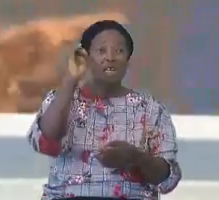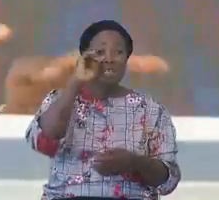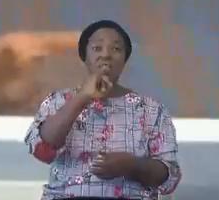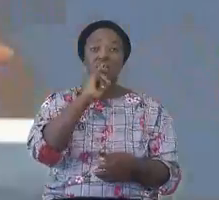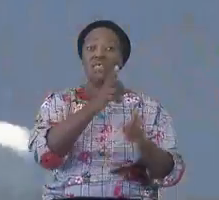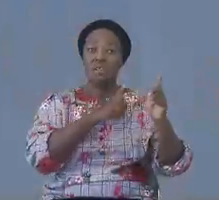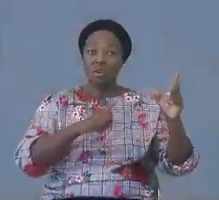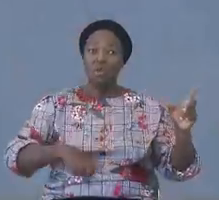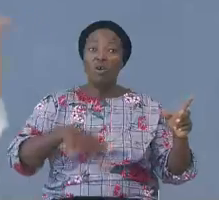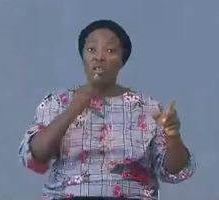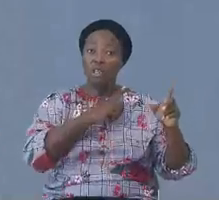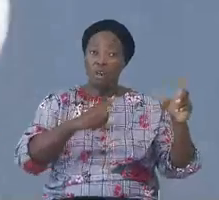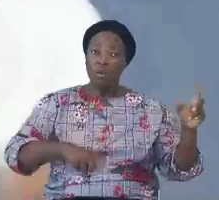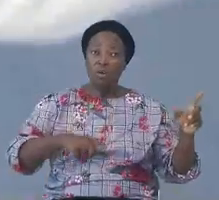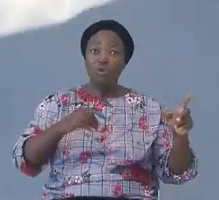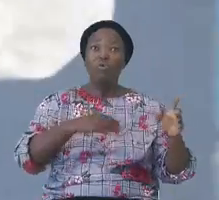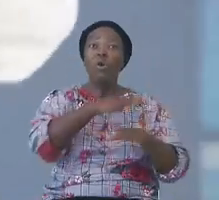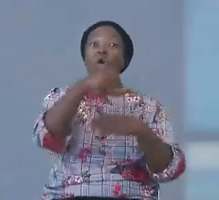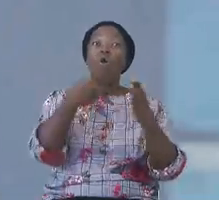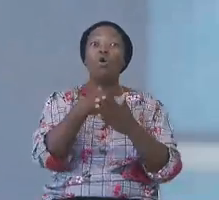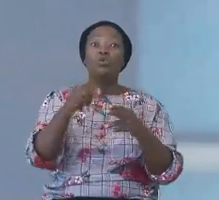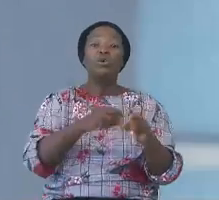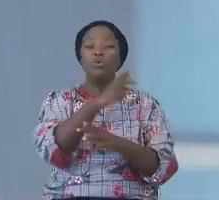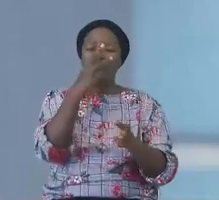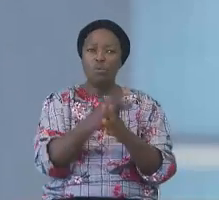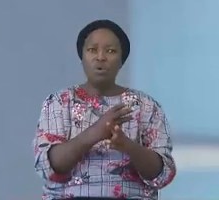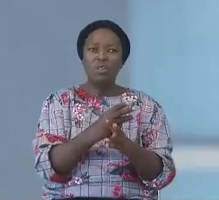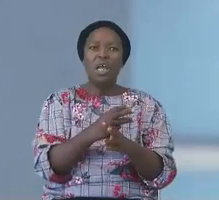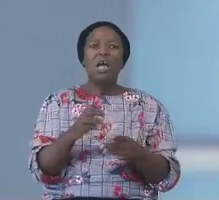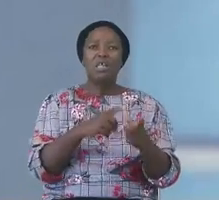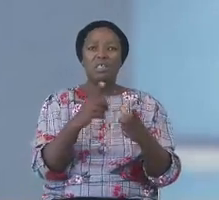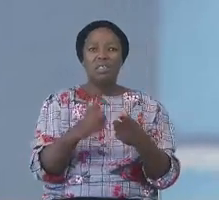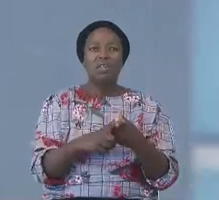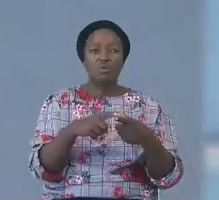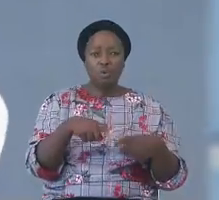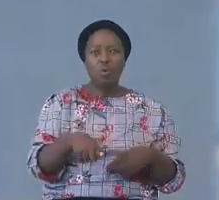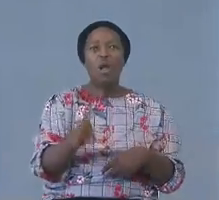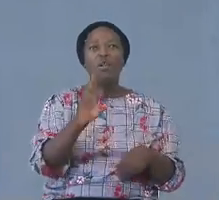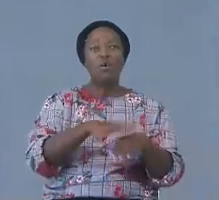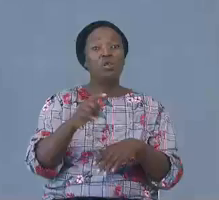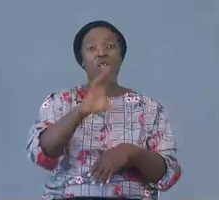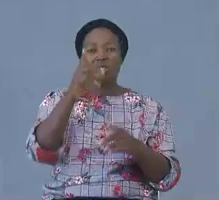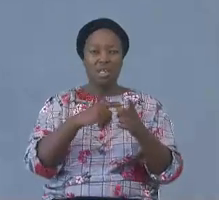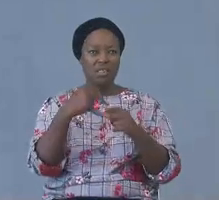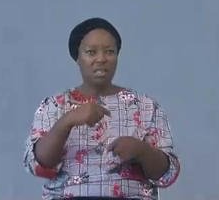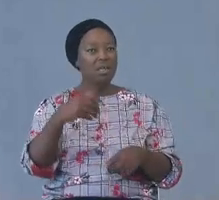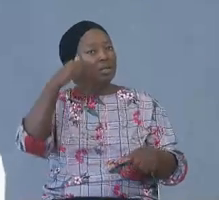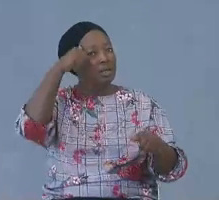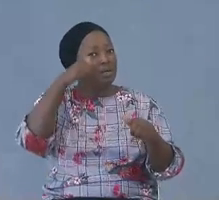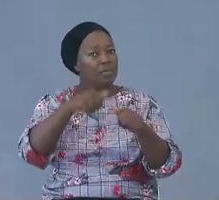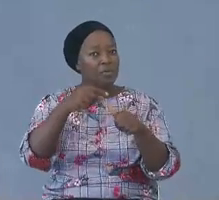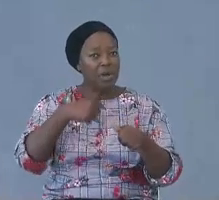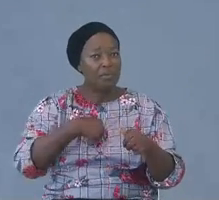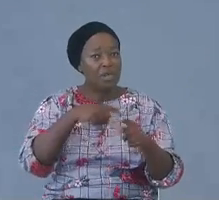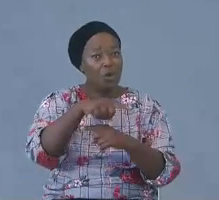abandonné? Le reconnaître qu'il est Seigneur, le Seigneur de tout l'univers, pendant qu'il